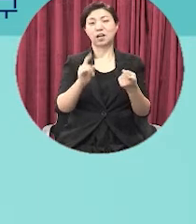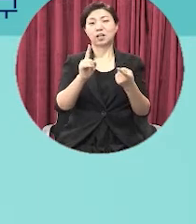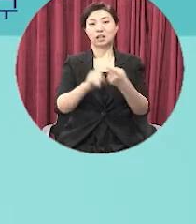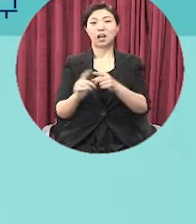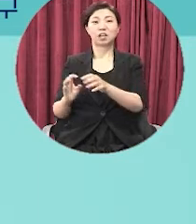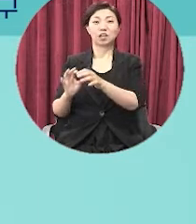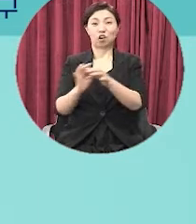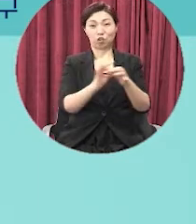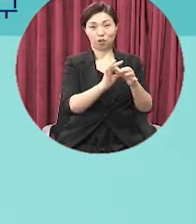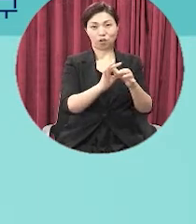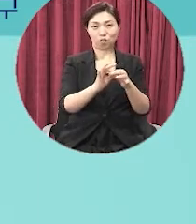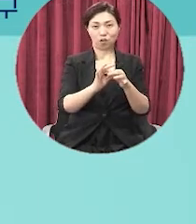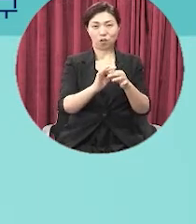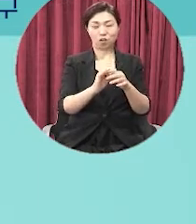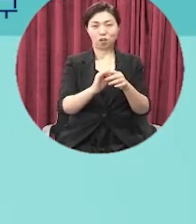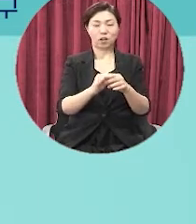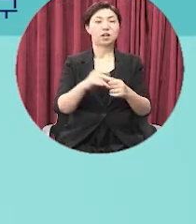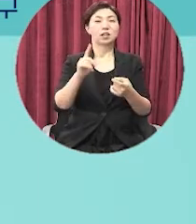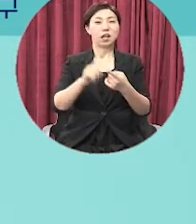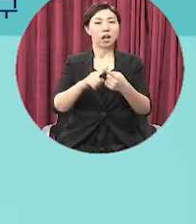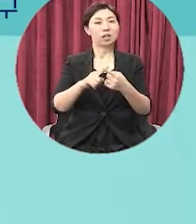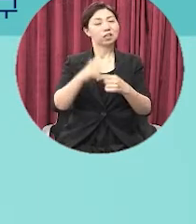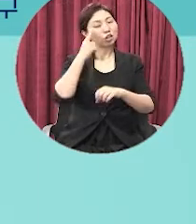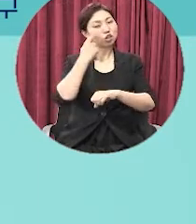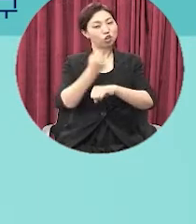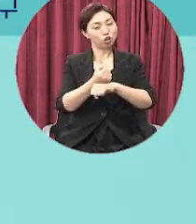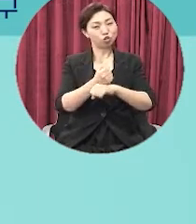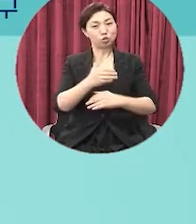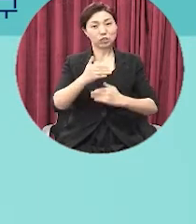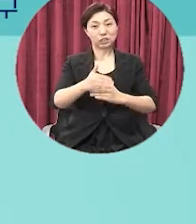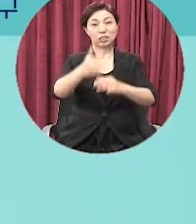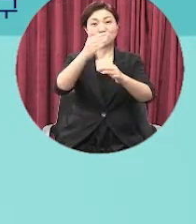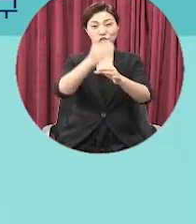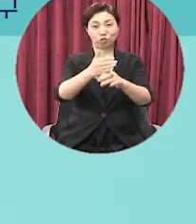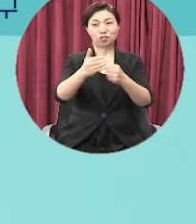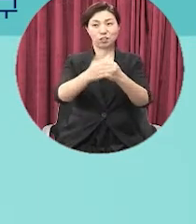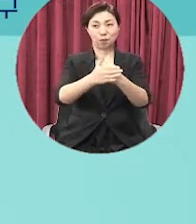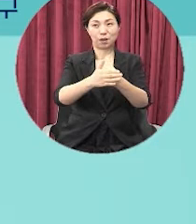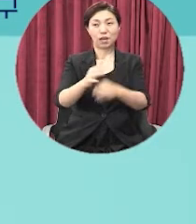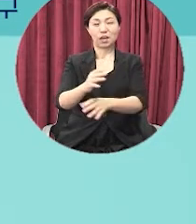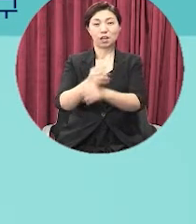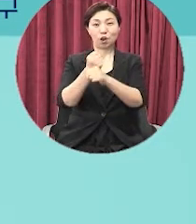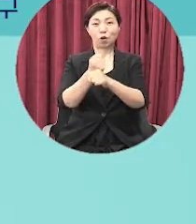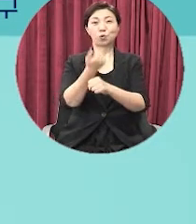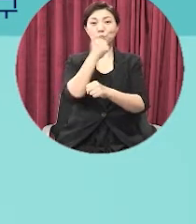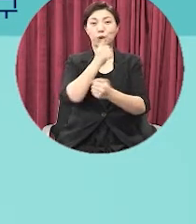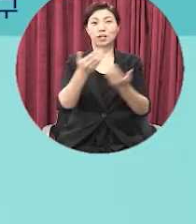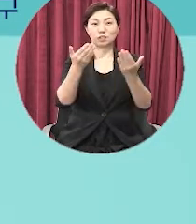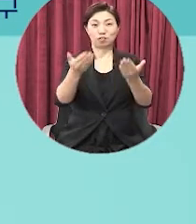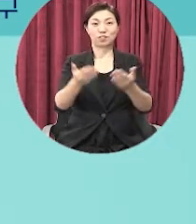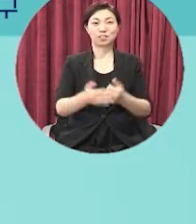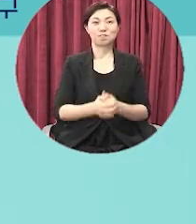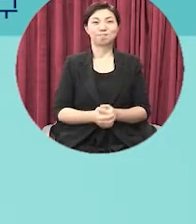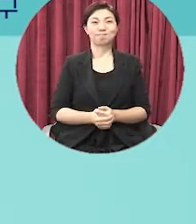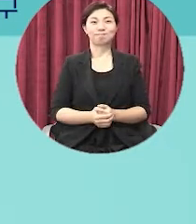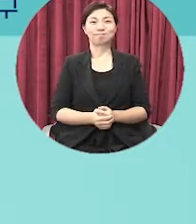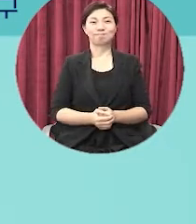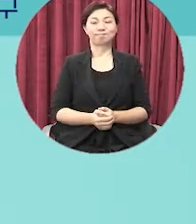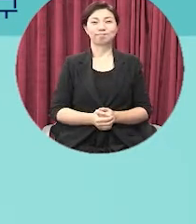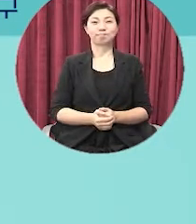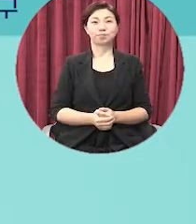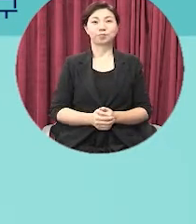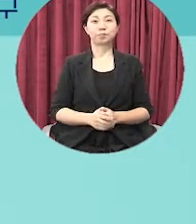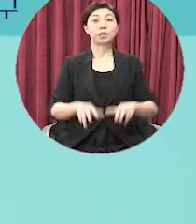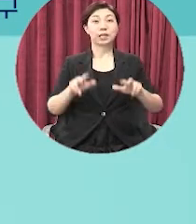대한 과제를 진행하고 있어서 간략하게 그 내용을 소개해 드리도록 하는 받겠습니다 4 어 지금